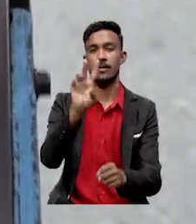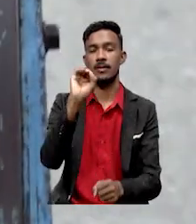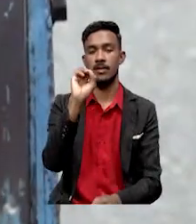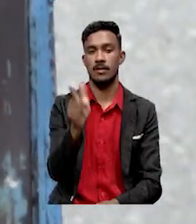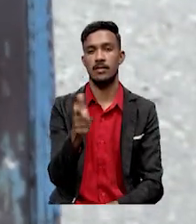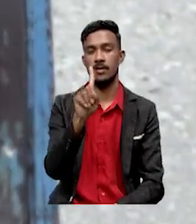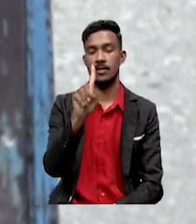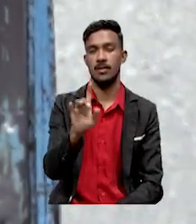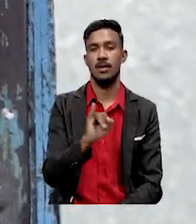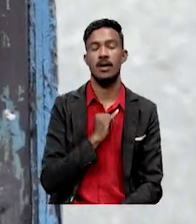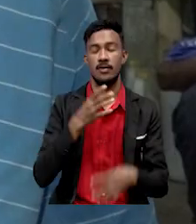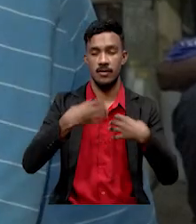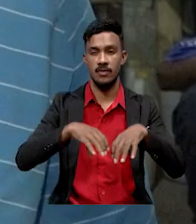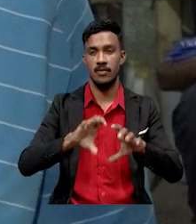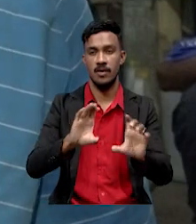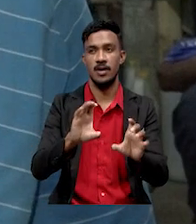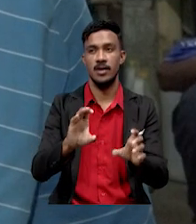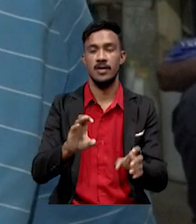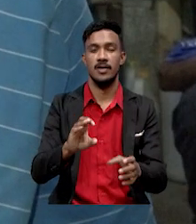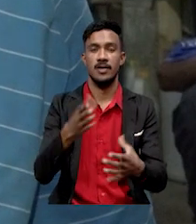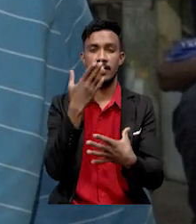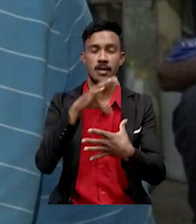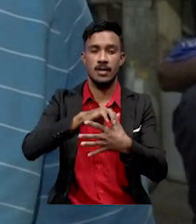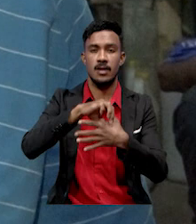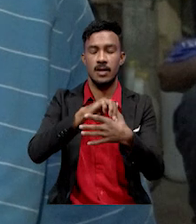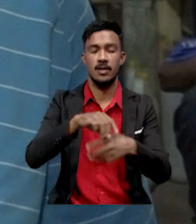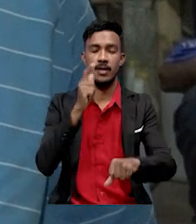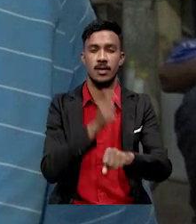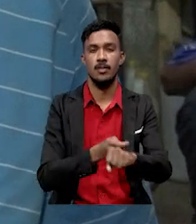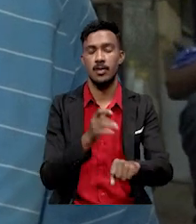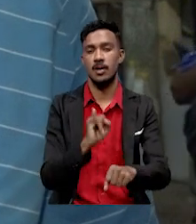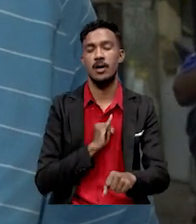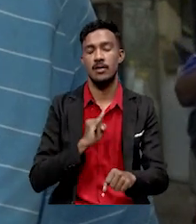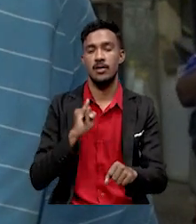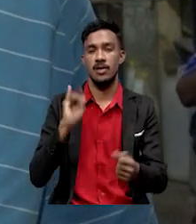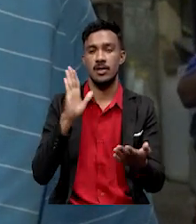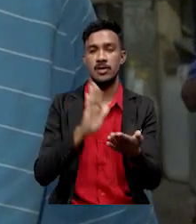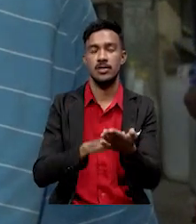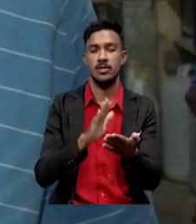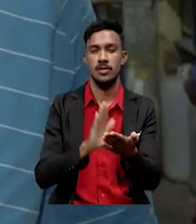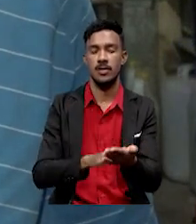2021. Nama ho fang ida ne tamba agora durante eskola ne kan.